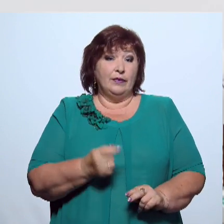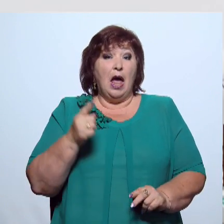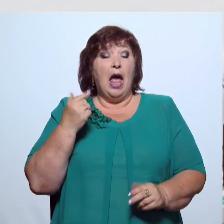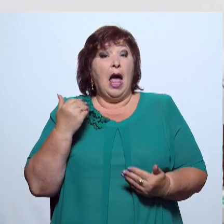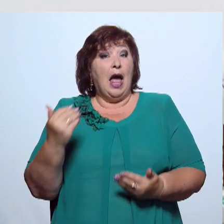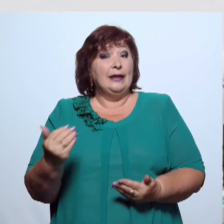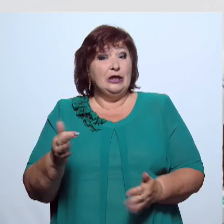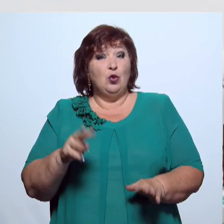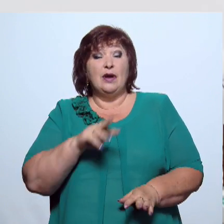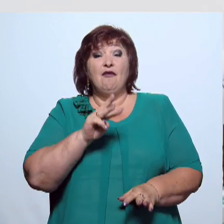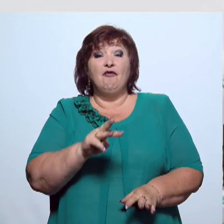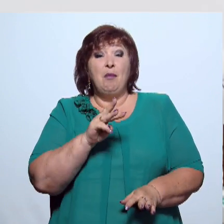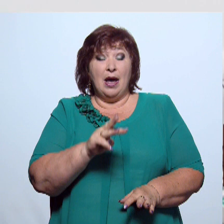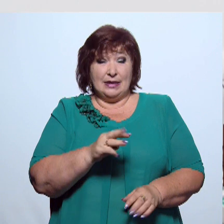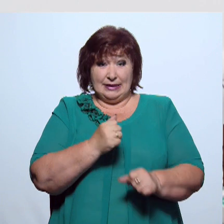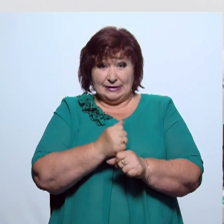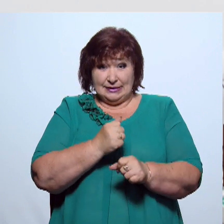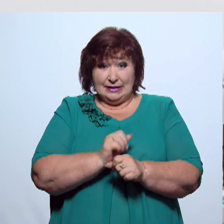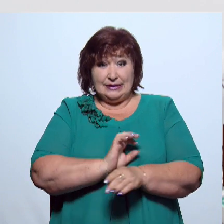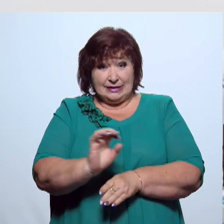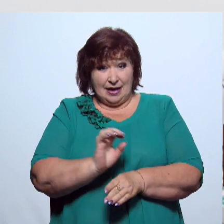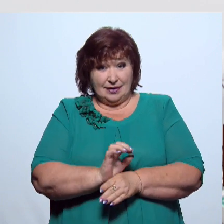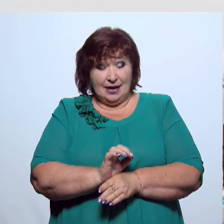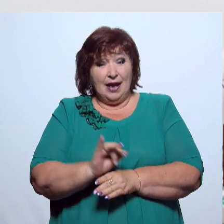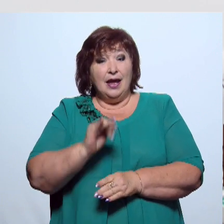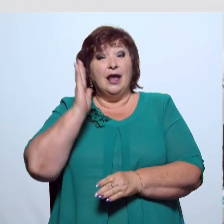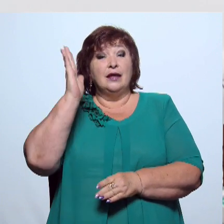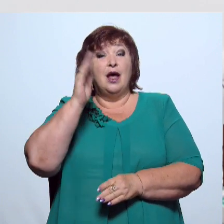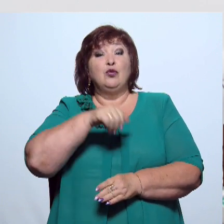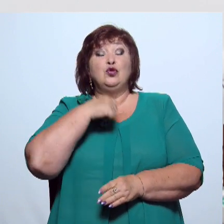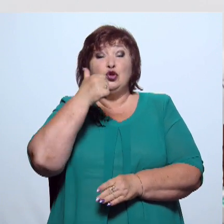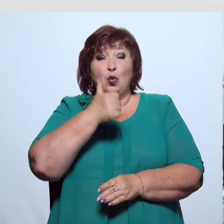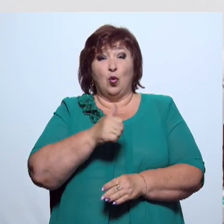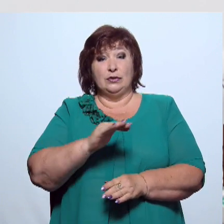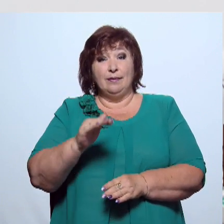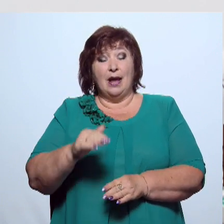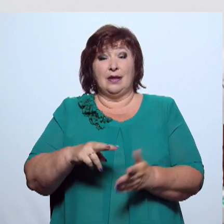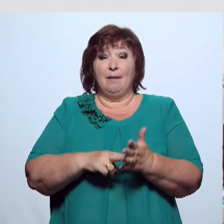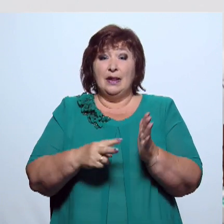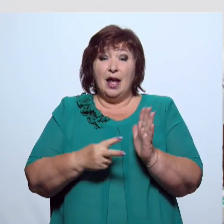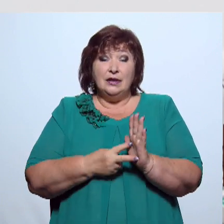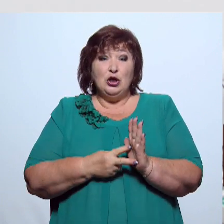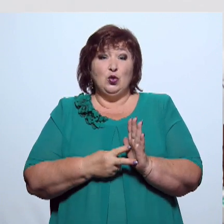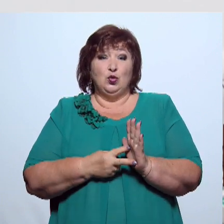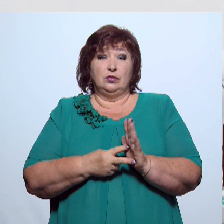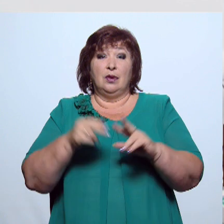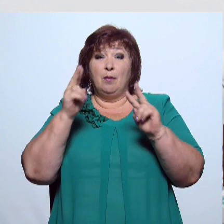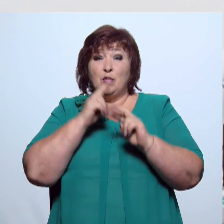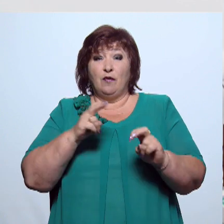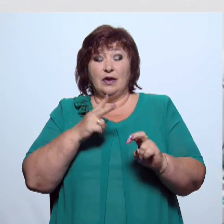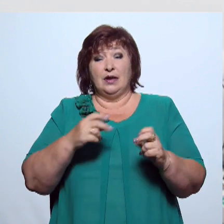в марте сделали, изготовили. И на будущий год ребята планируют его как раз